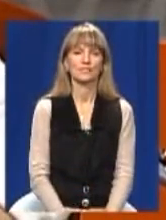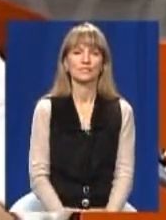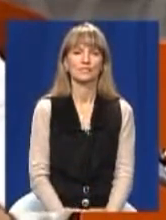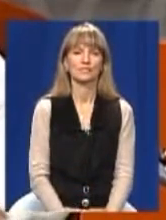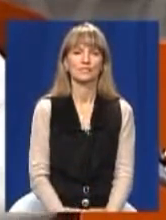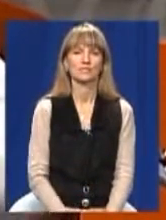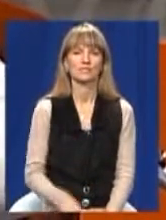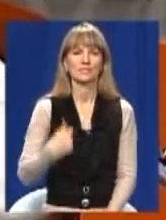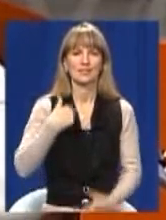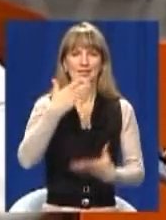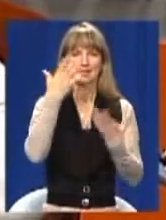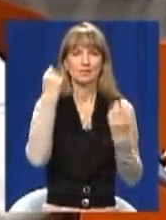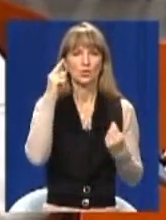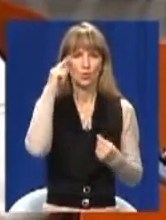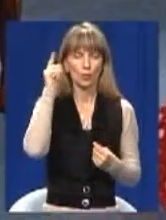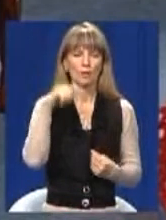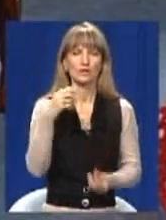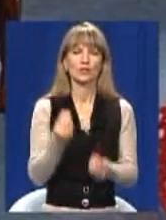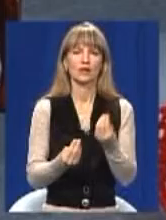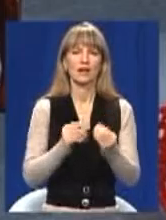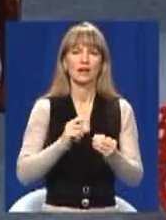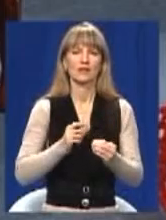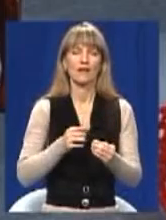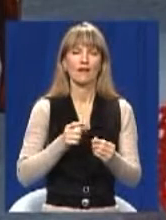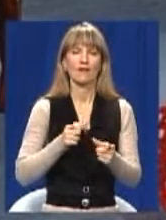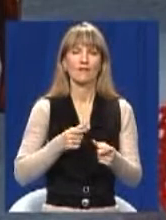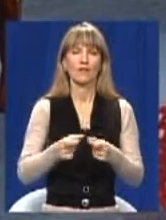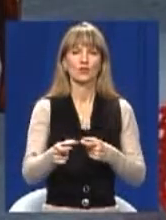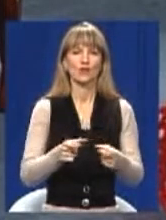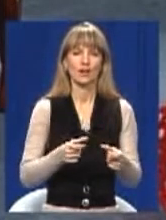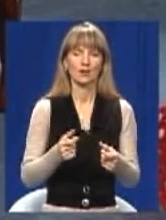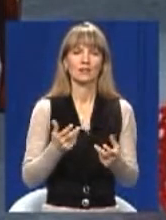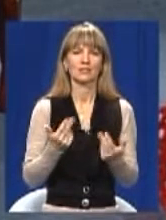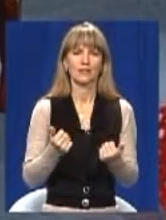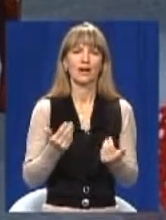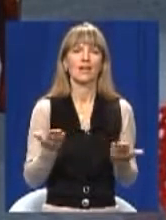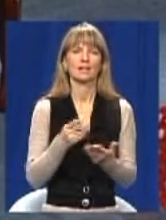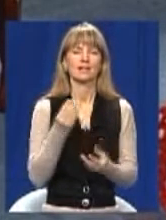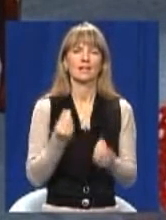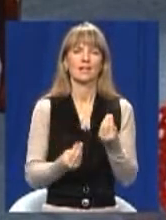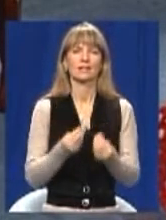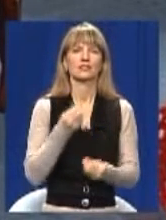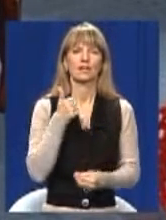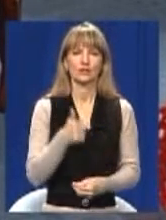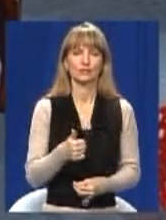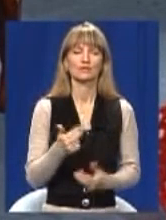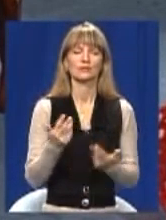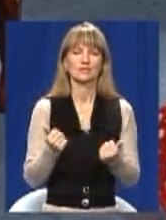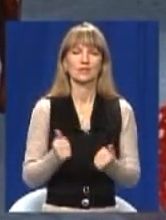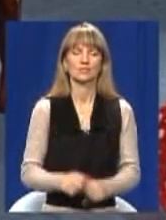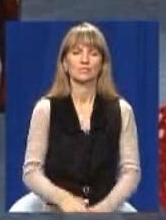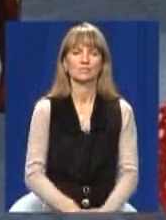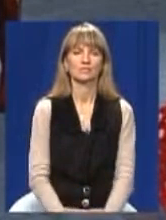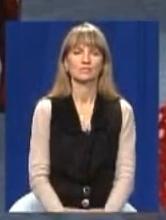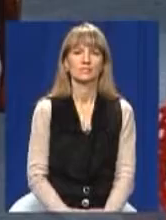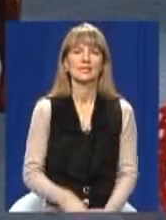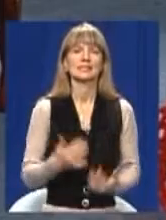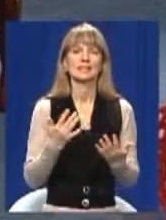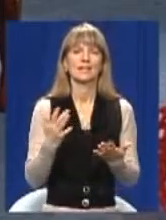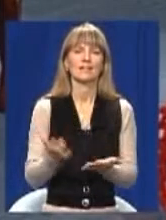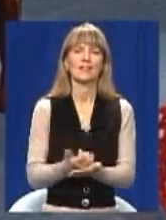Не помню. А ти вмієш грати, до речі, в шахи? Так. І як? Ти граєш добре? Да. І скільки